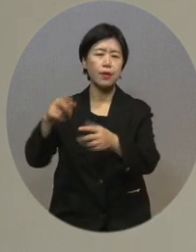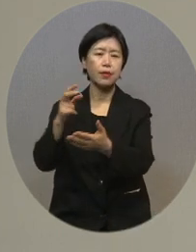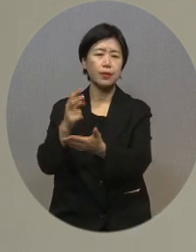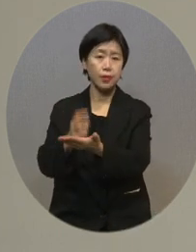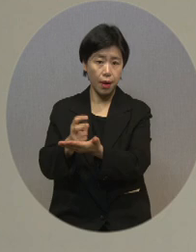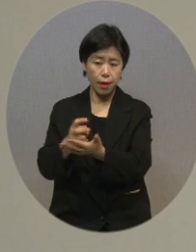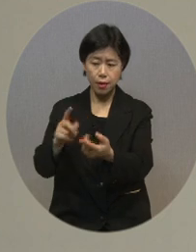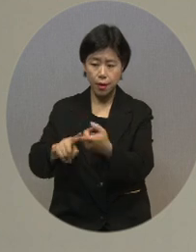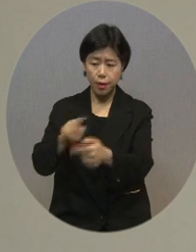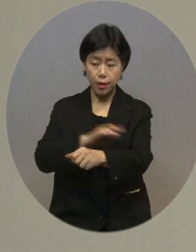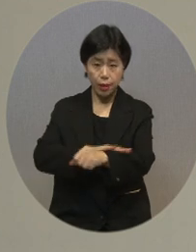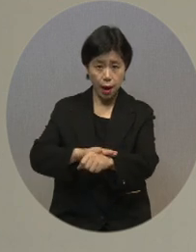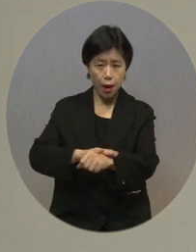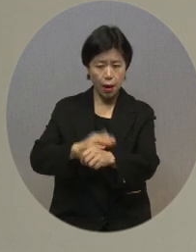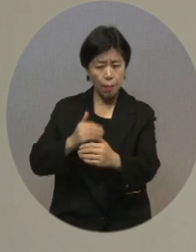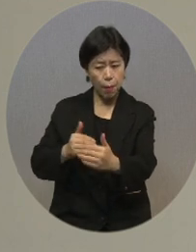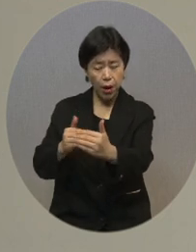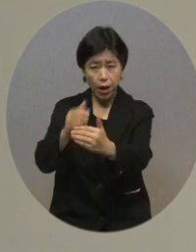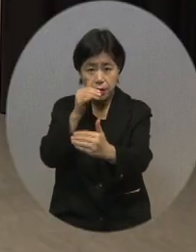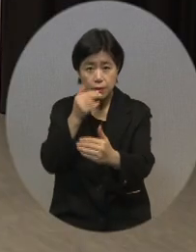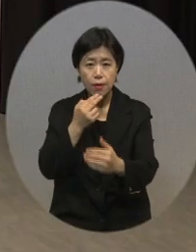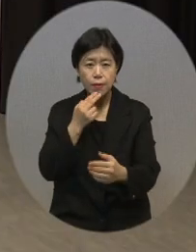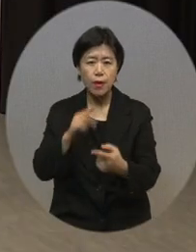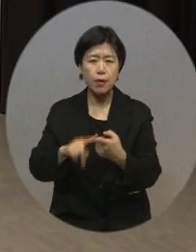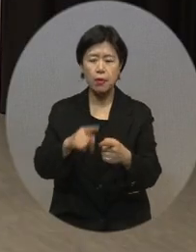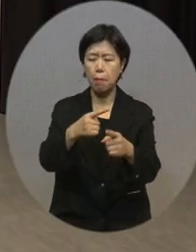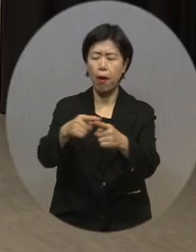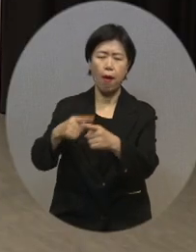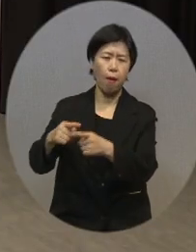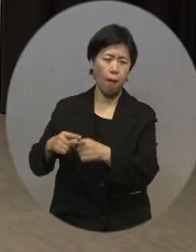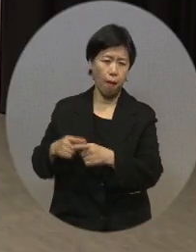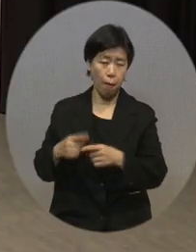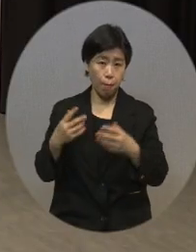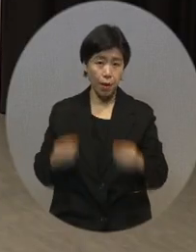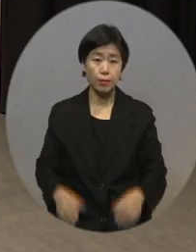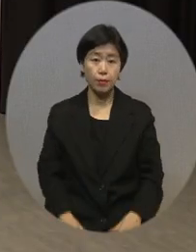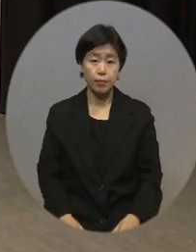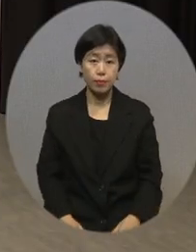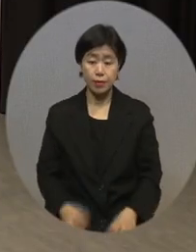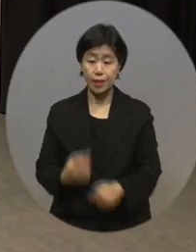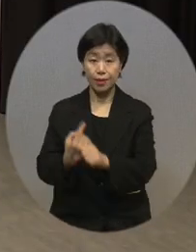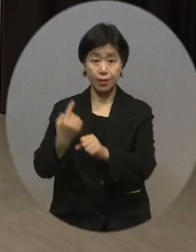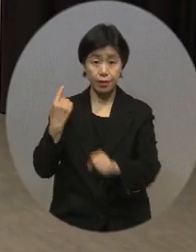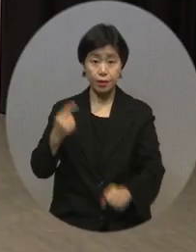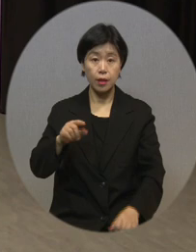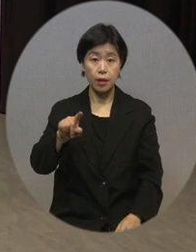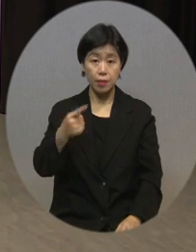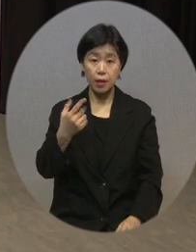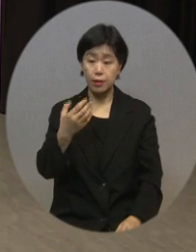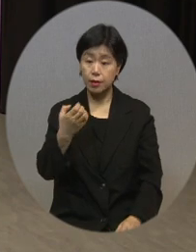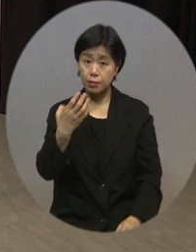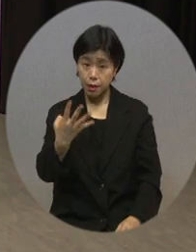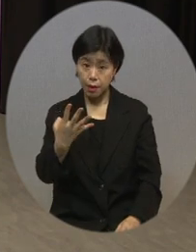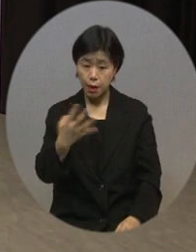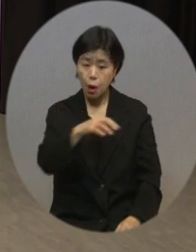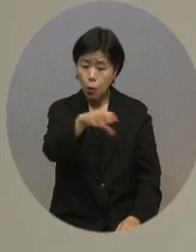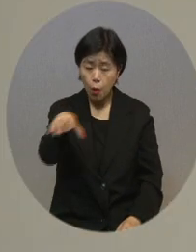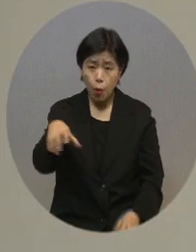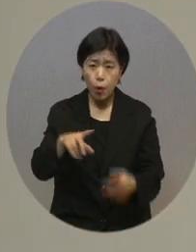이런 모든 것들을 평가를 합니다. 지난해에 144개 지자체를 그렇게 평가를